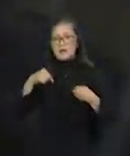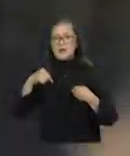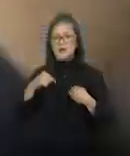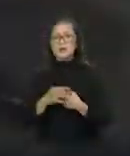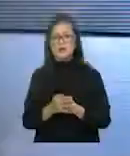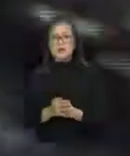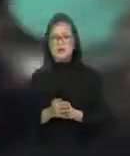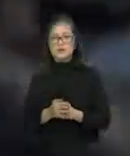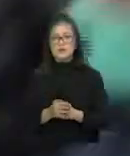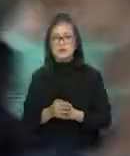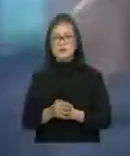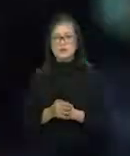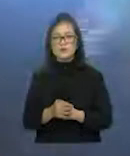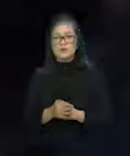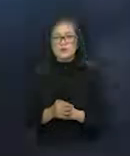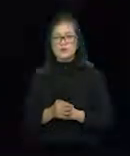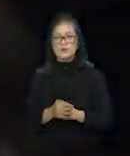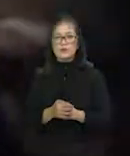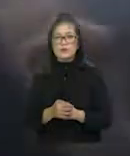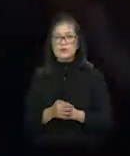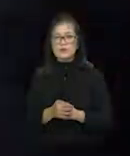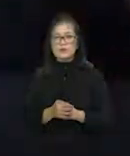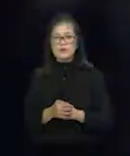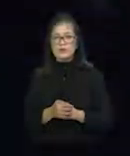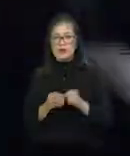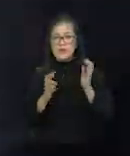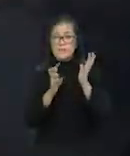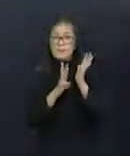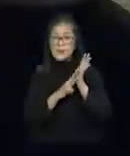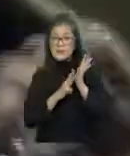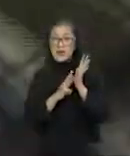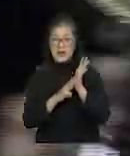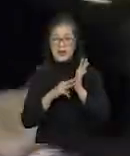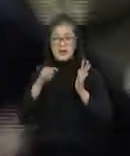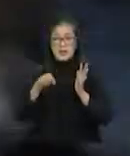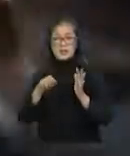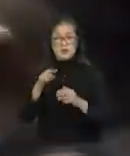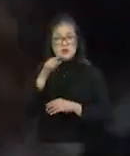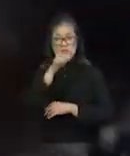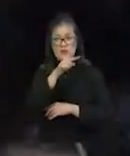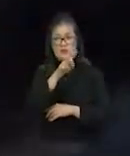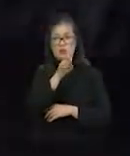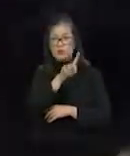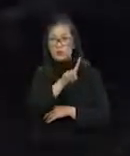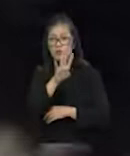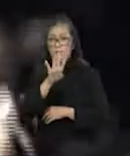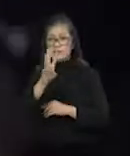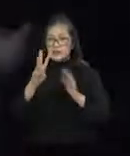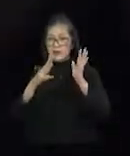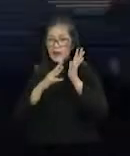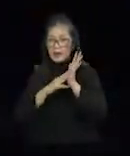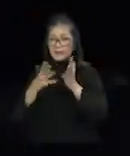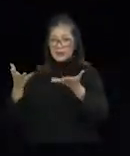Selatan. Adapun dalam perkara ini, Maming disebut menerima 104,3 miliar rupiah dalam kurun waktu 7